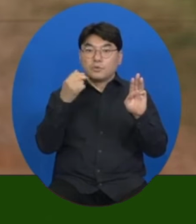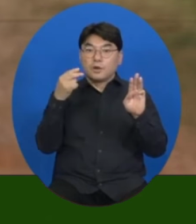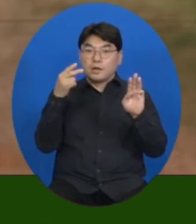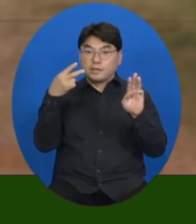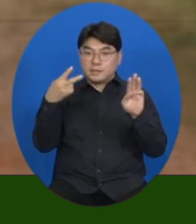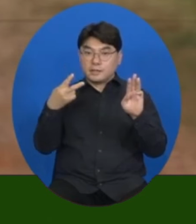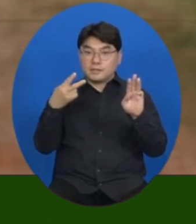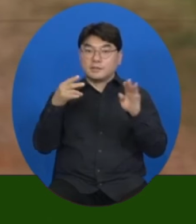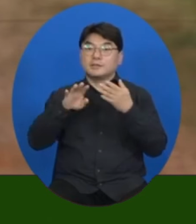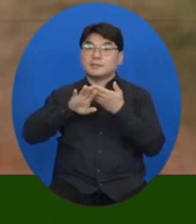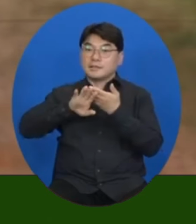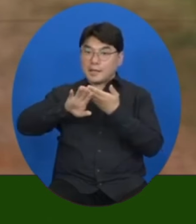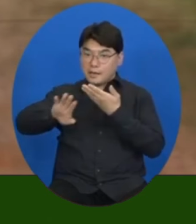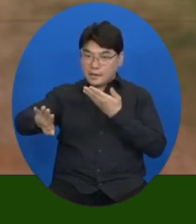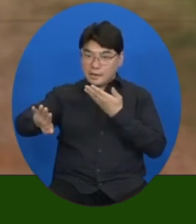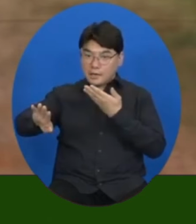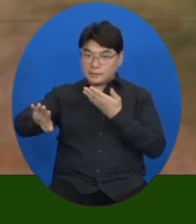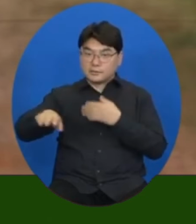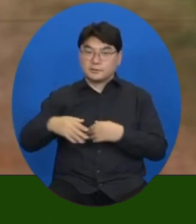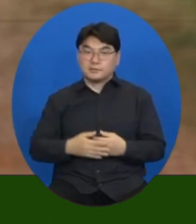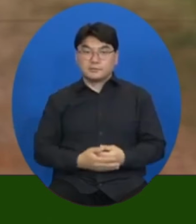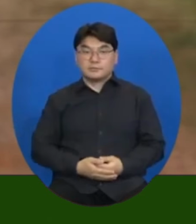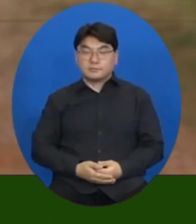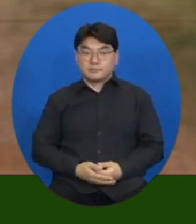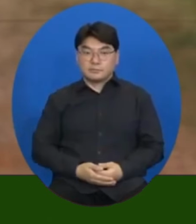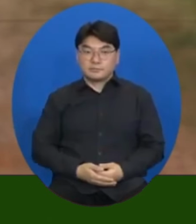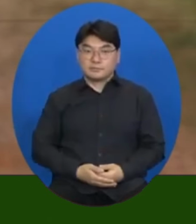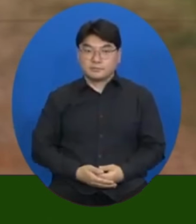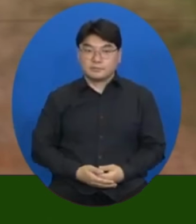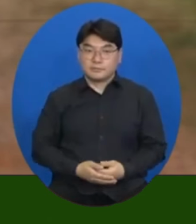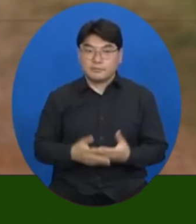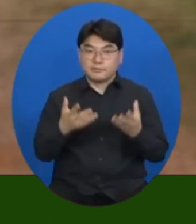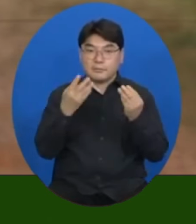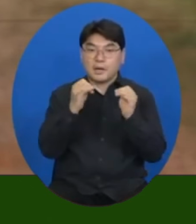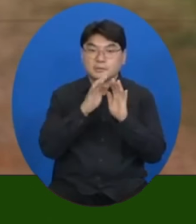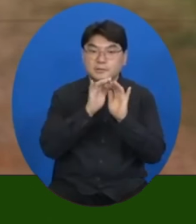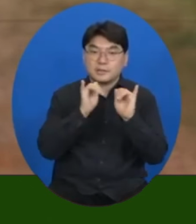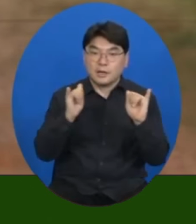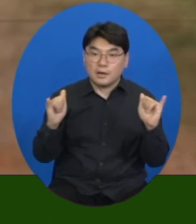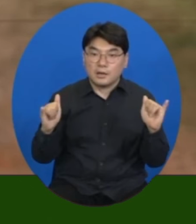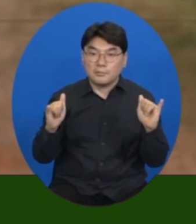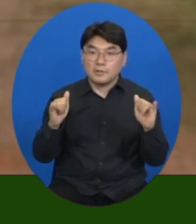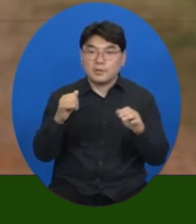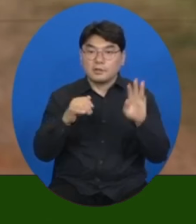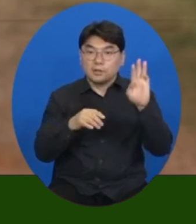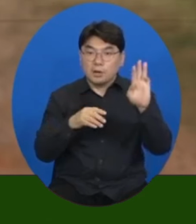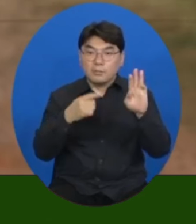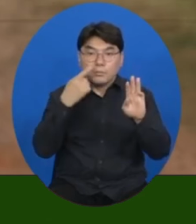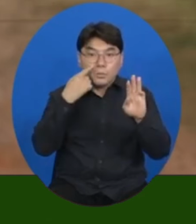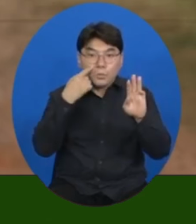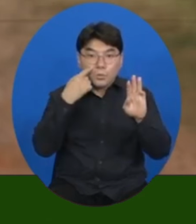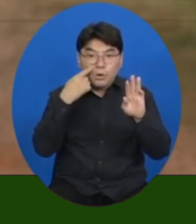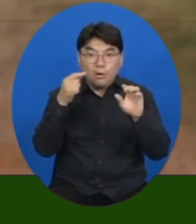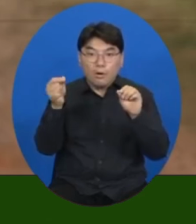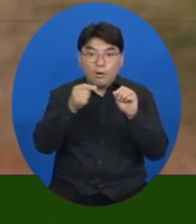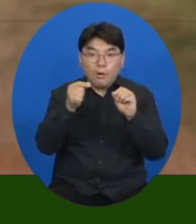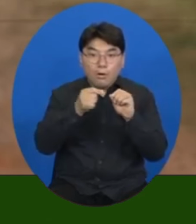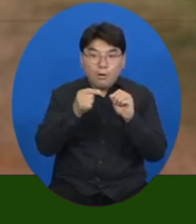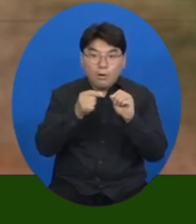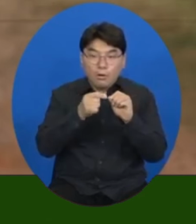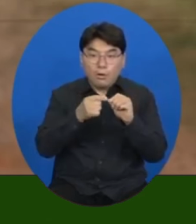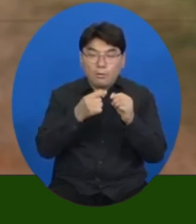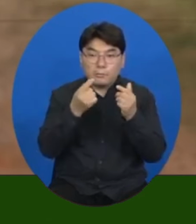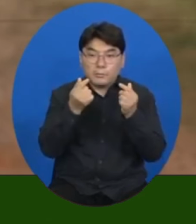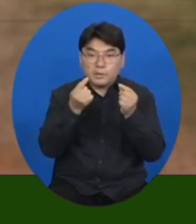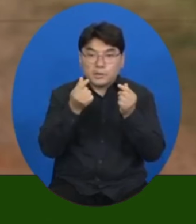않습니다 다르다는 거예요데 많은 사람들이을 보고 거의 같아 있으니까 그 거기서 다